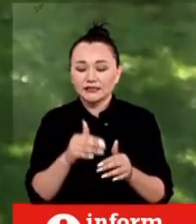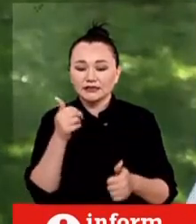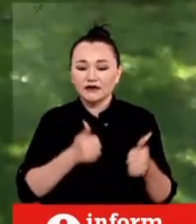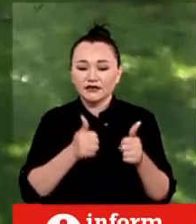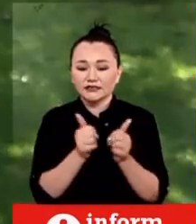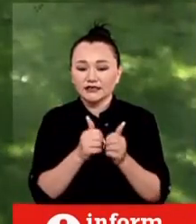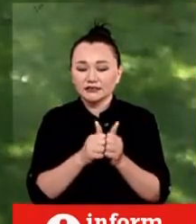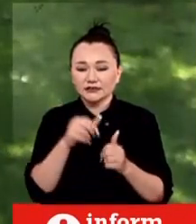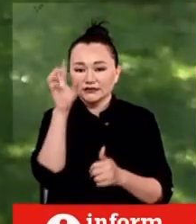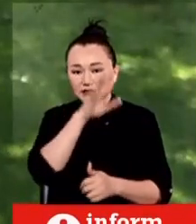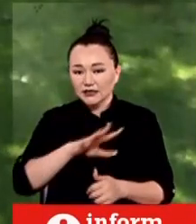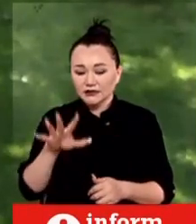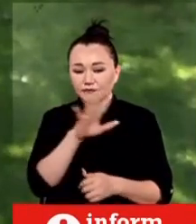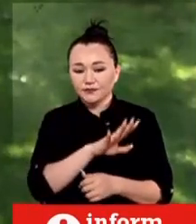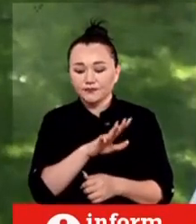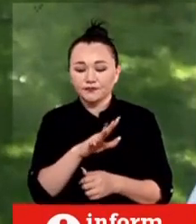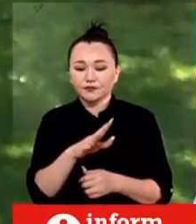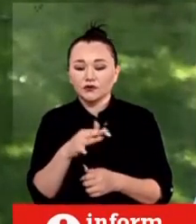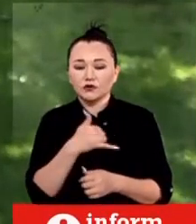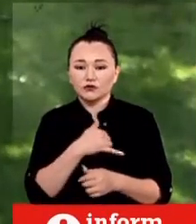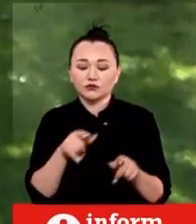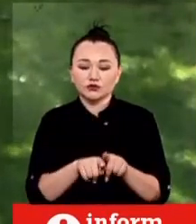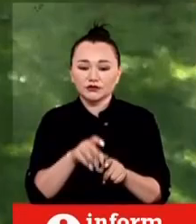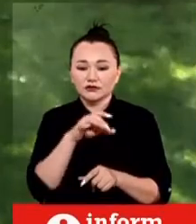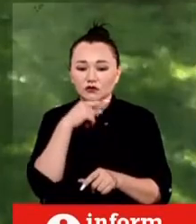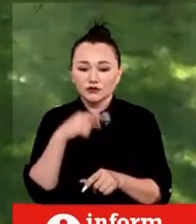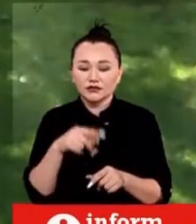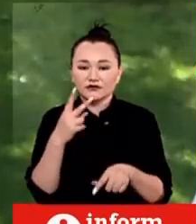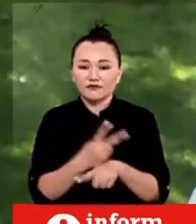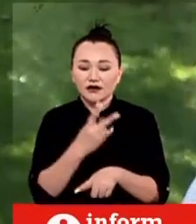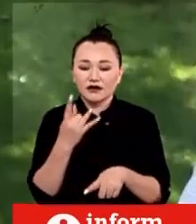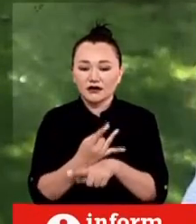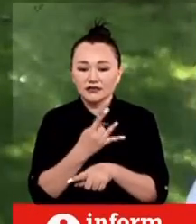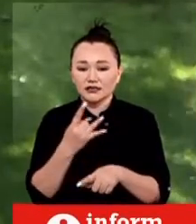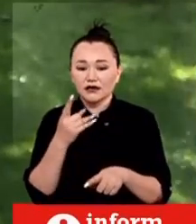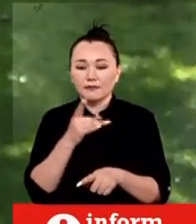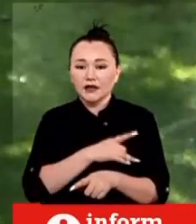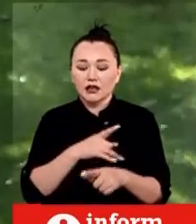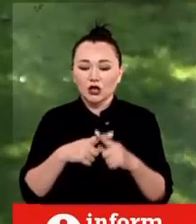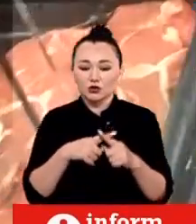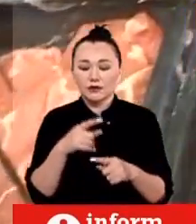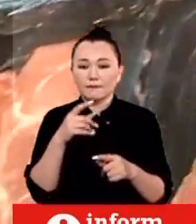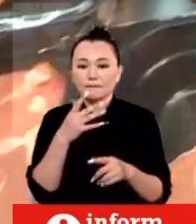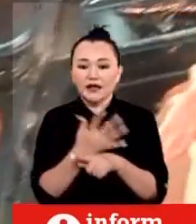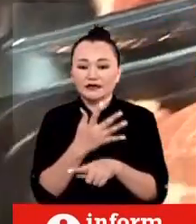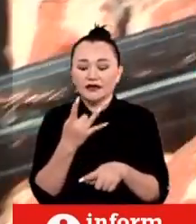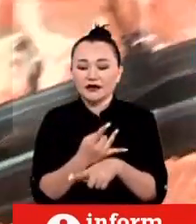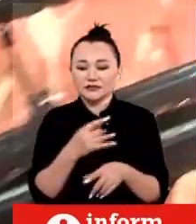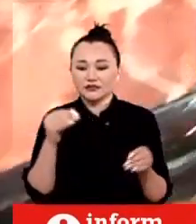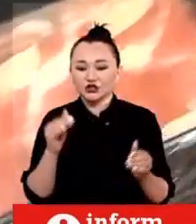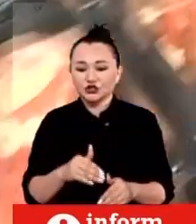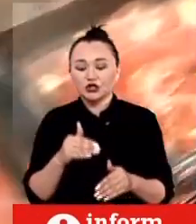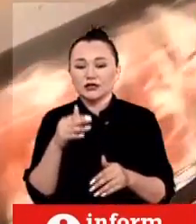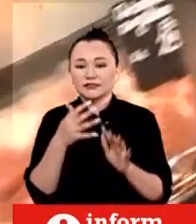с соседними странами, той же с Россией 2 раза ниже, с Беларусью 5 раз ниже. В Министерстве